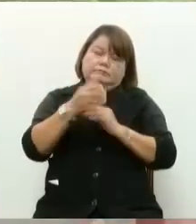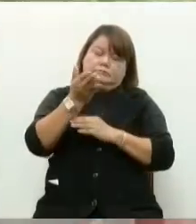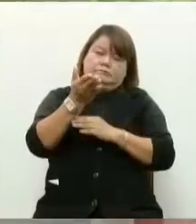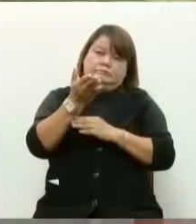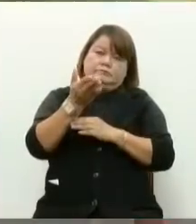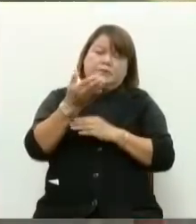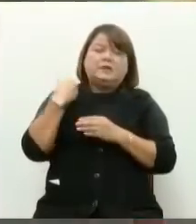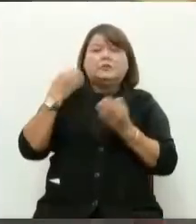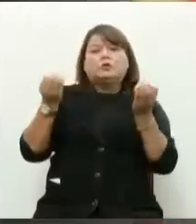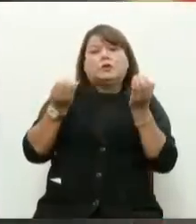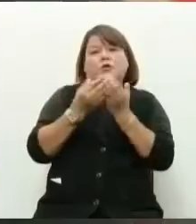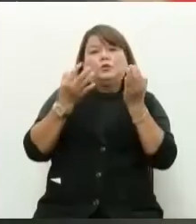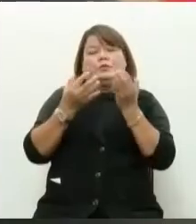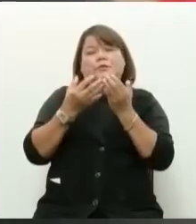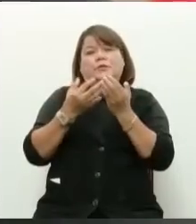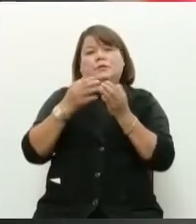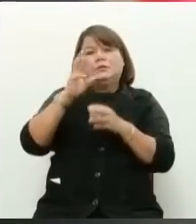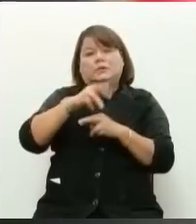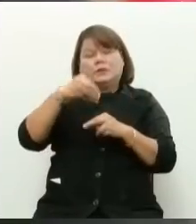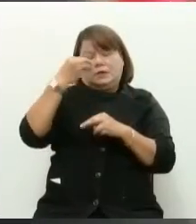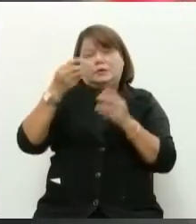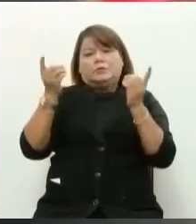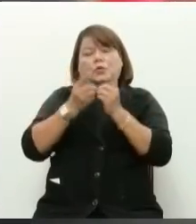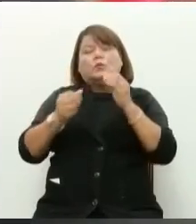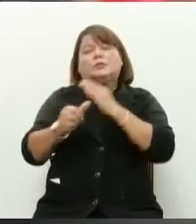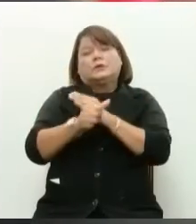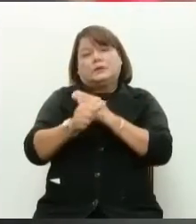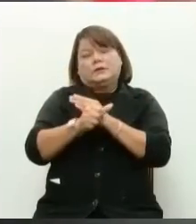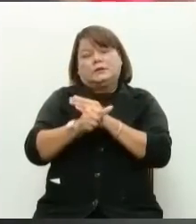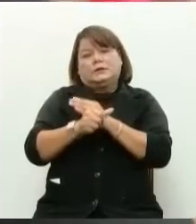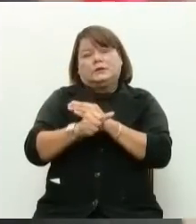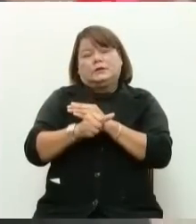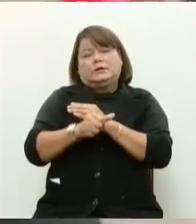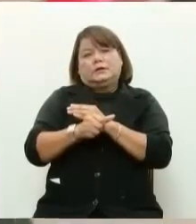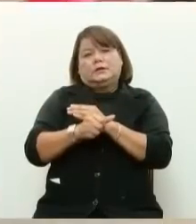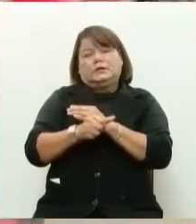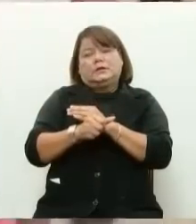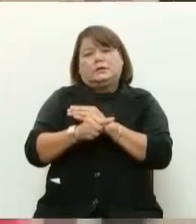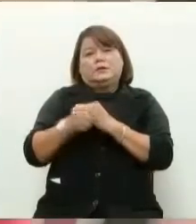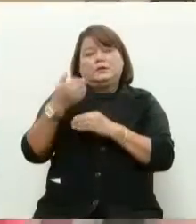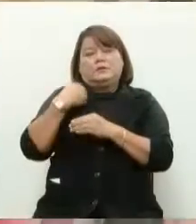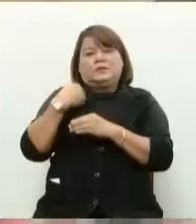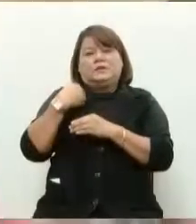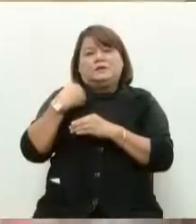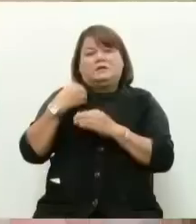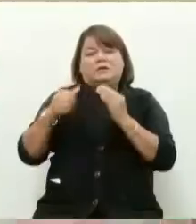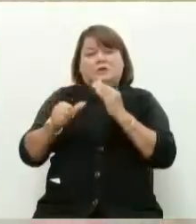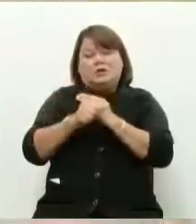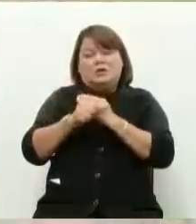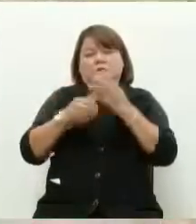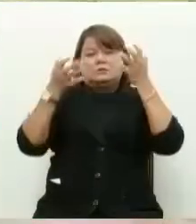ได้รับผลกระทบก็คือนักเรียนประสบอุบัติเหตุครับได้รับมีอาการสาหัสช่ว